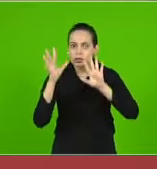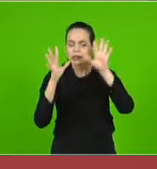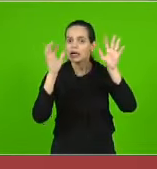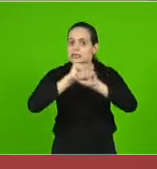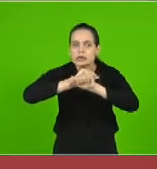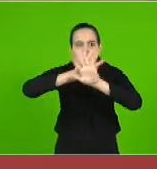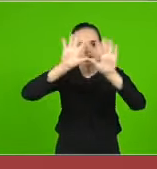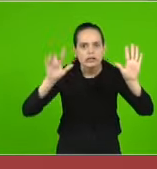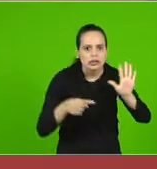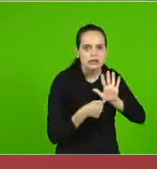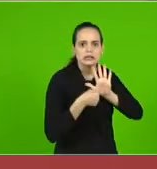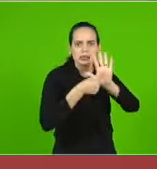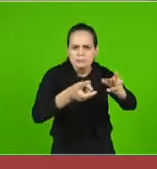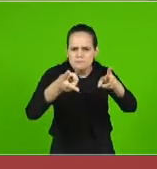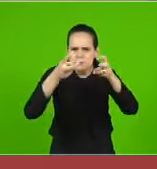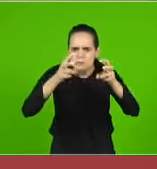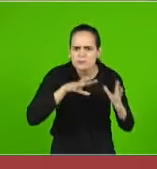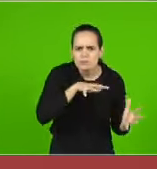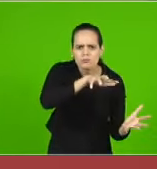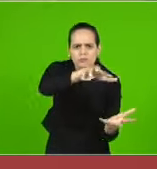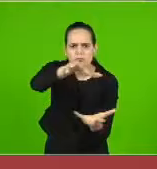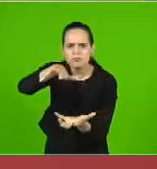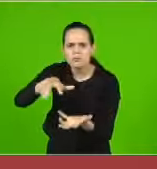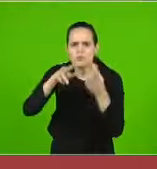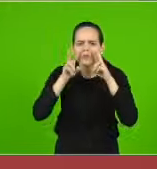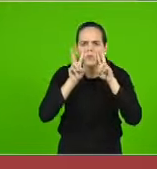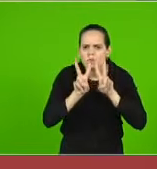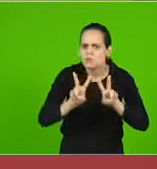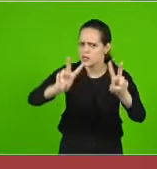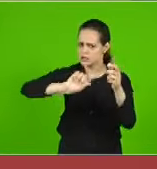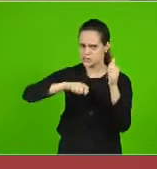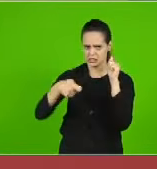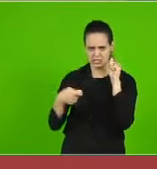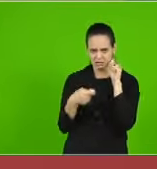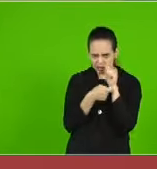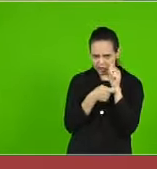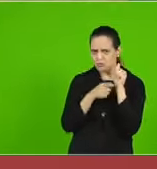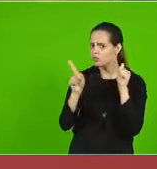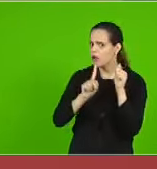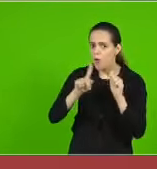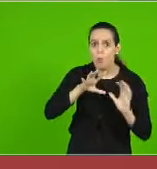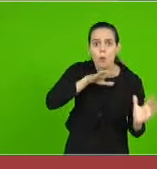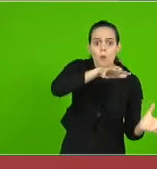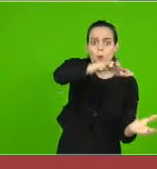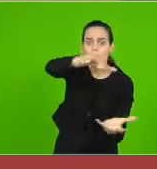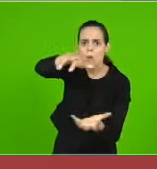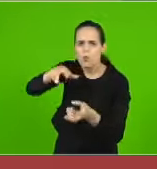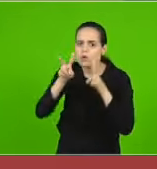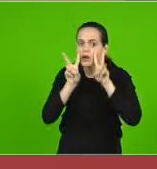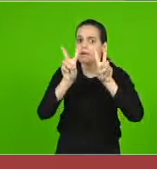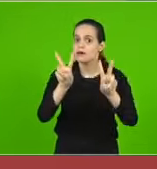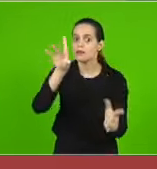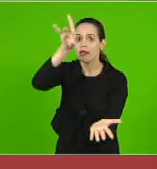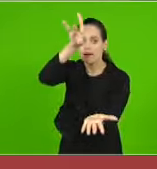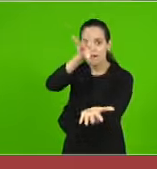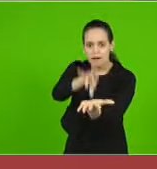мире. По всему миру все видят это, исполнившиеся и проявившиеся при звучании первых